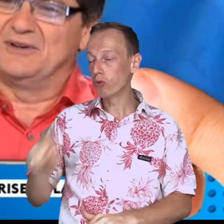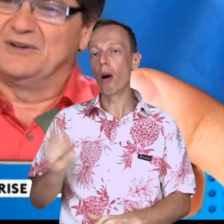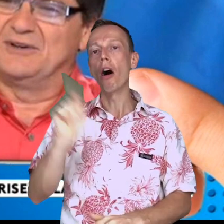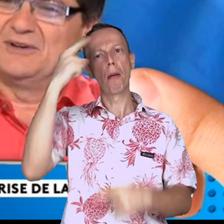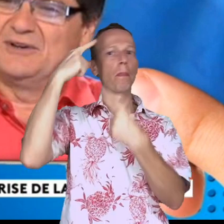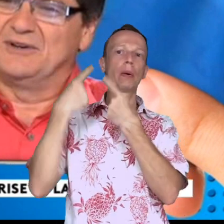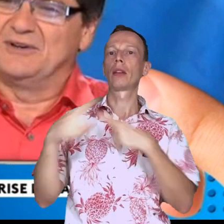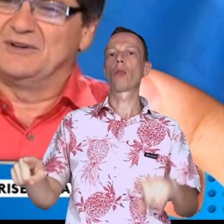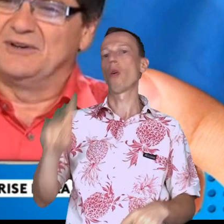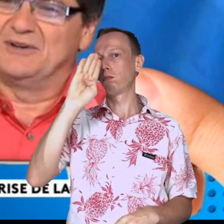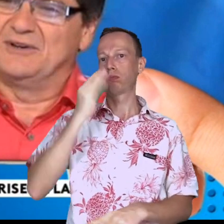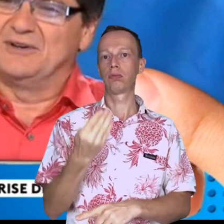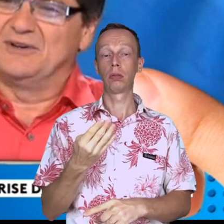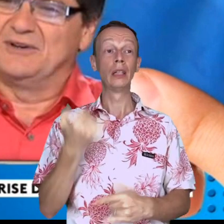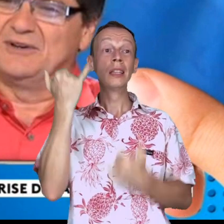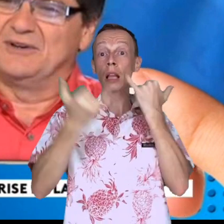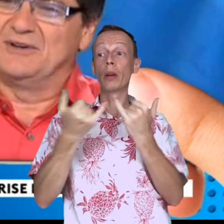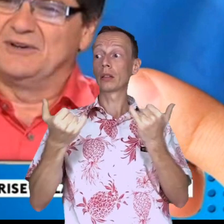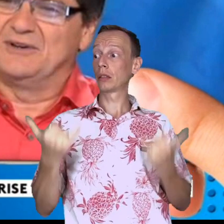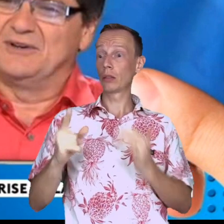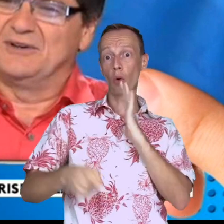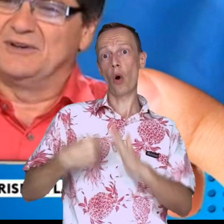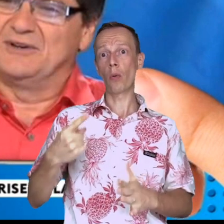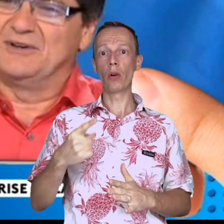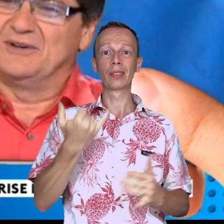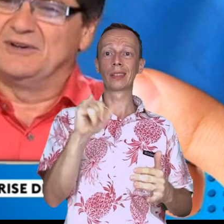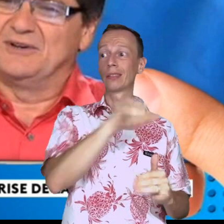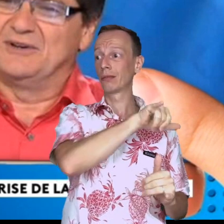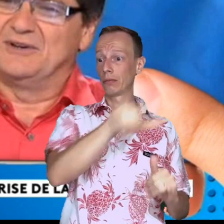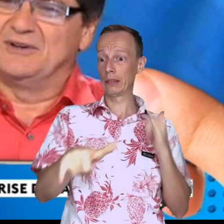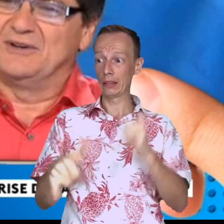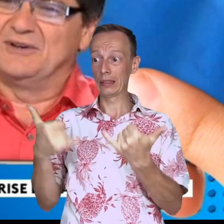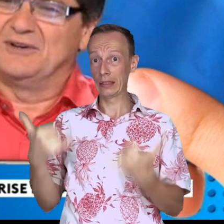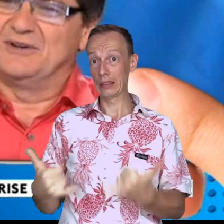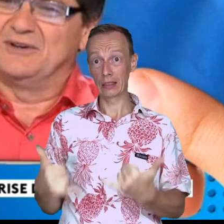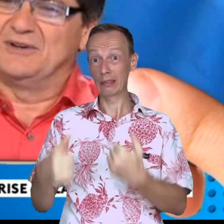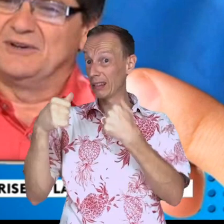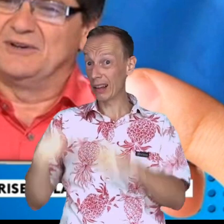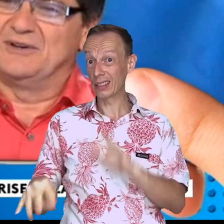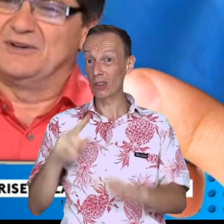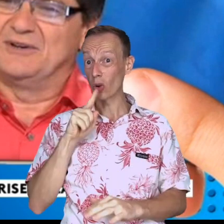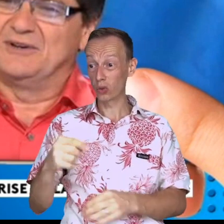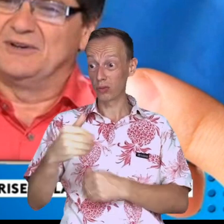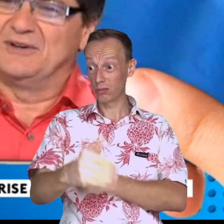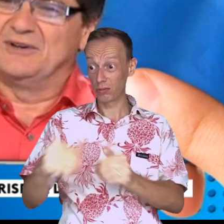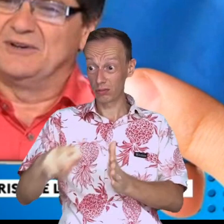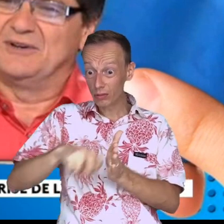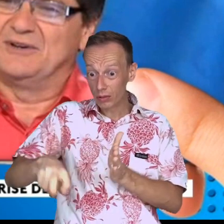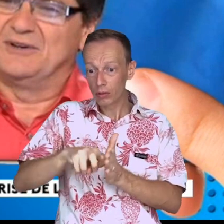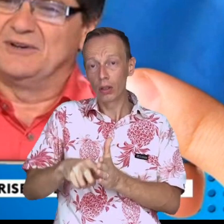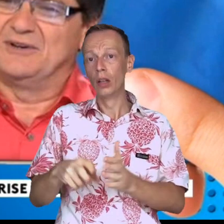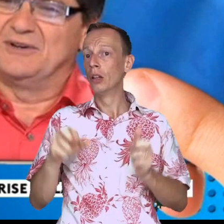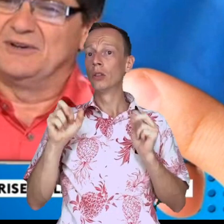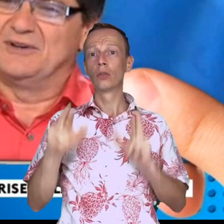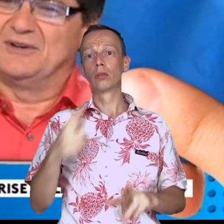vol de continuité tous les 10 jours sur Paris. Ce qui fait que pour ATN, à peu près, il faudra envisager de se séparer d'à peu